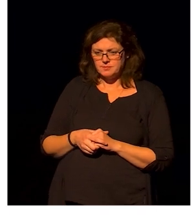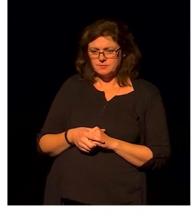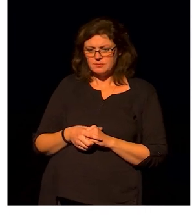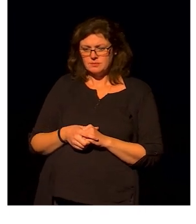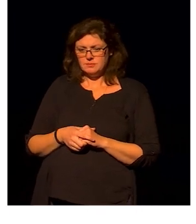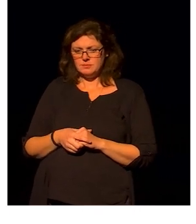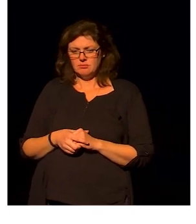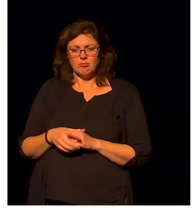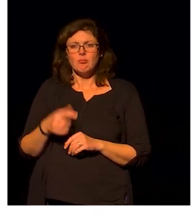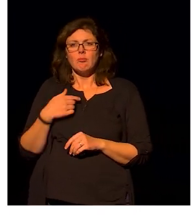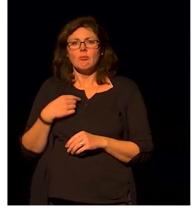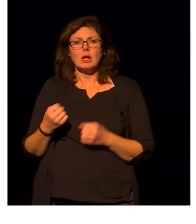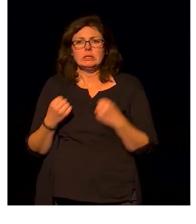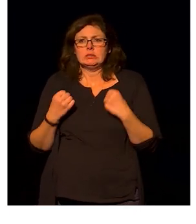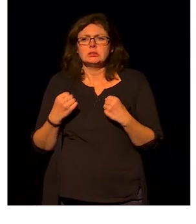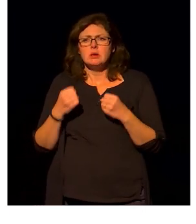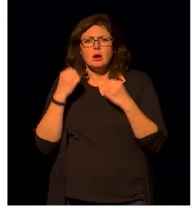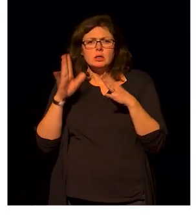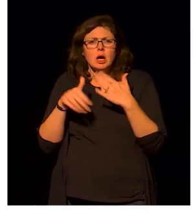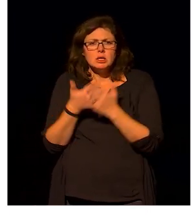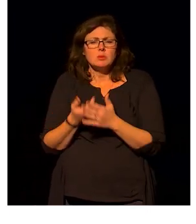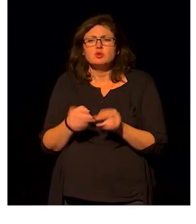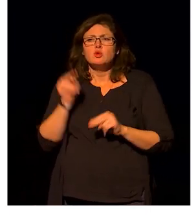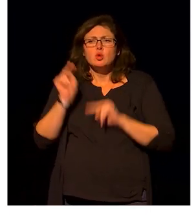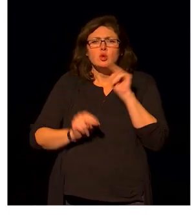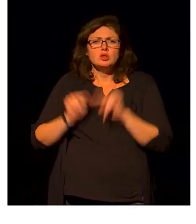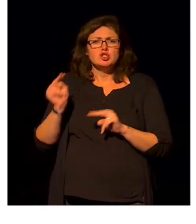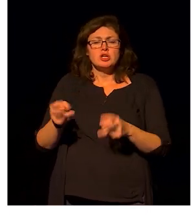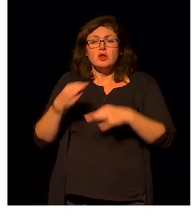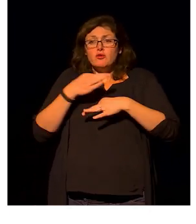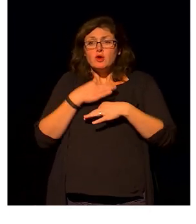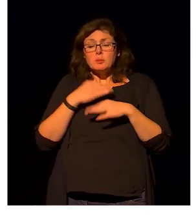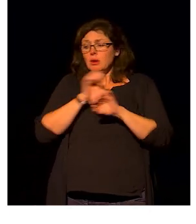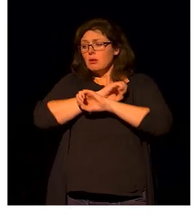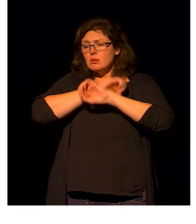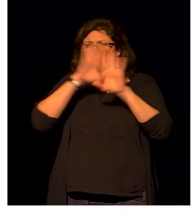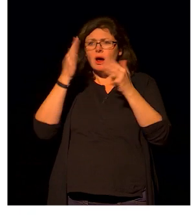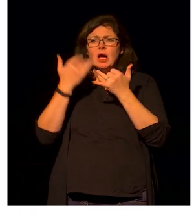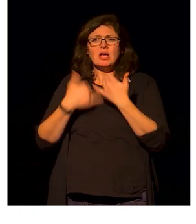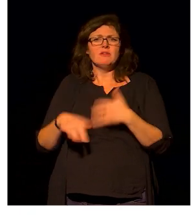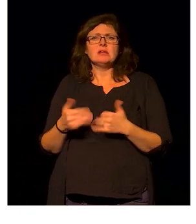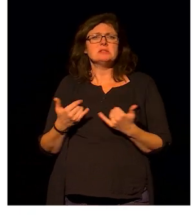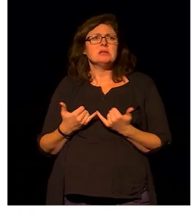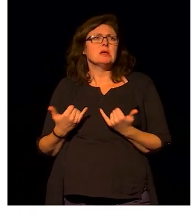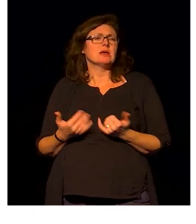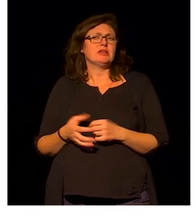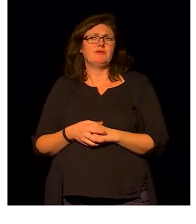Ich bin sicher, dass es da einen Unterschied gibt. Für mich war es klar irgendwie,